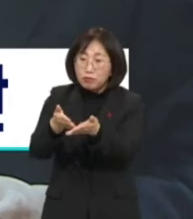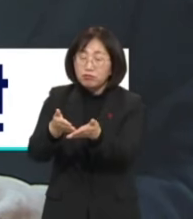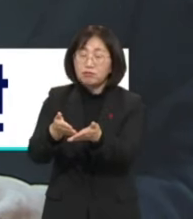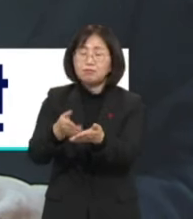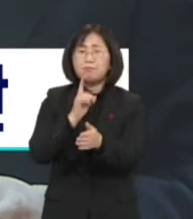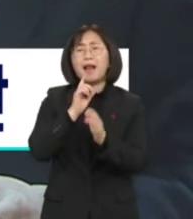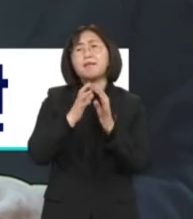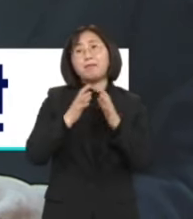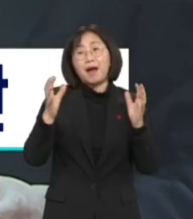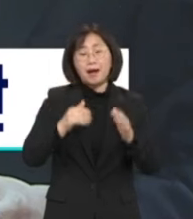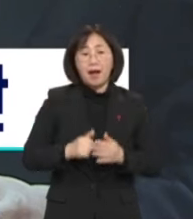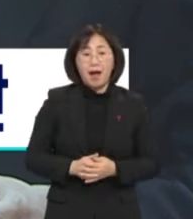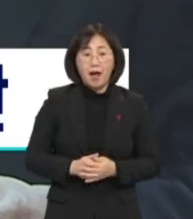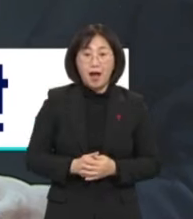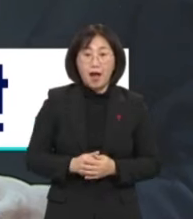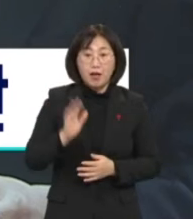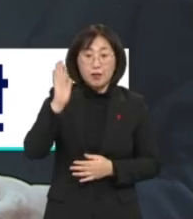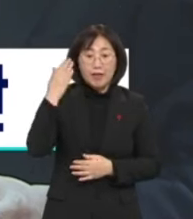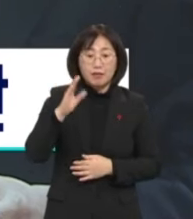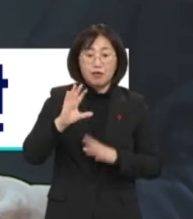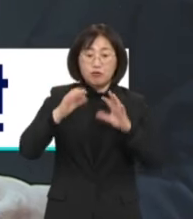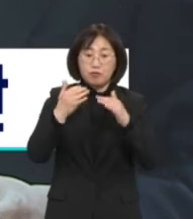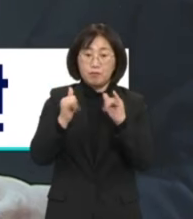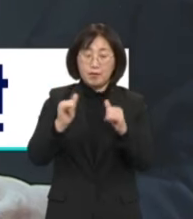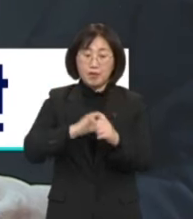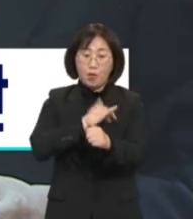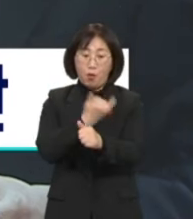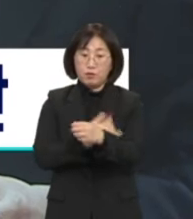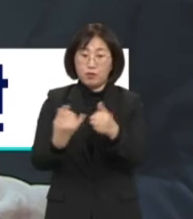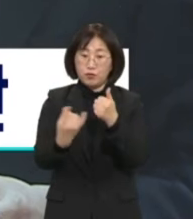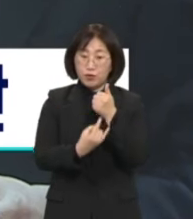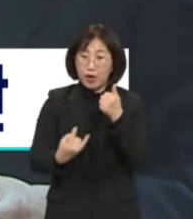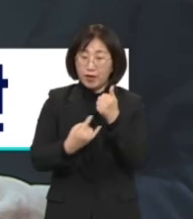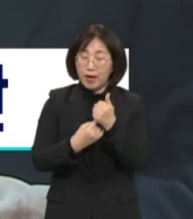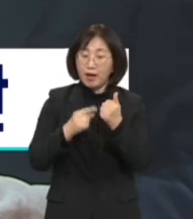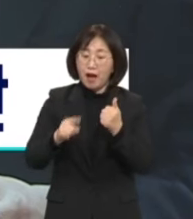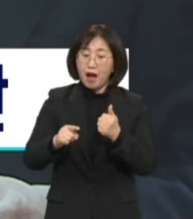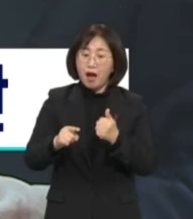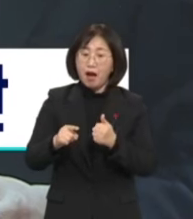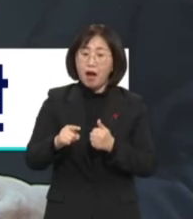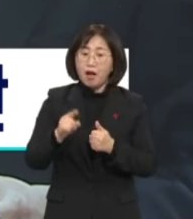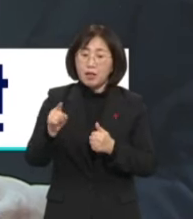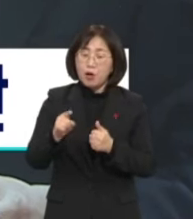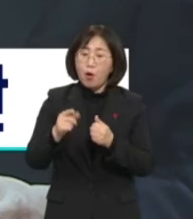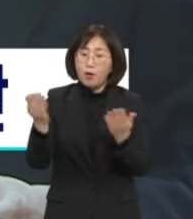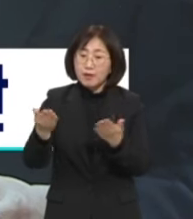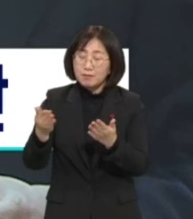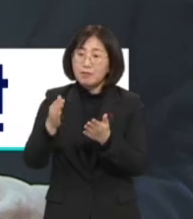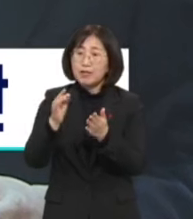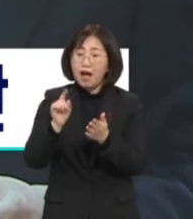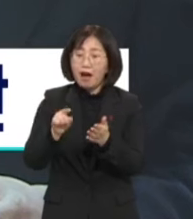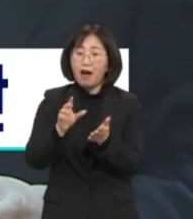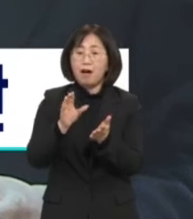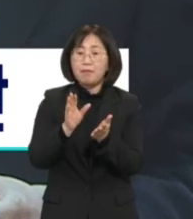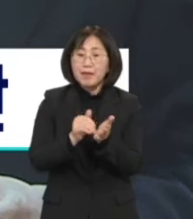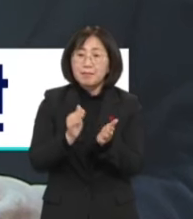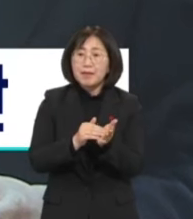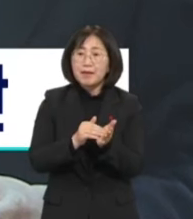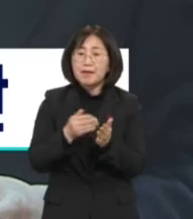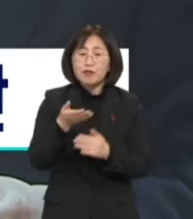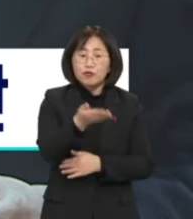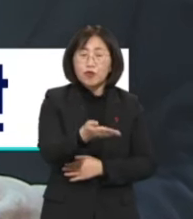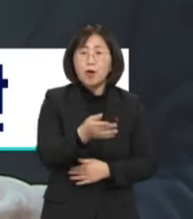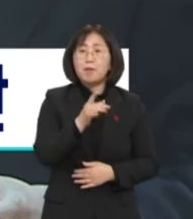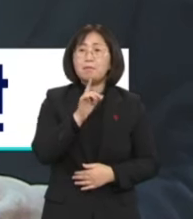일었습니다. 이에 대해 최근 국민권익위원회가 문제의 계약 정보가 직무상 비밀은 맞지만 이해충돌은